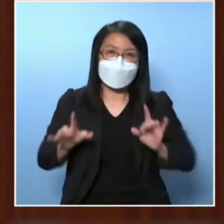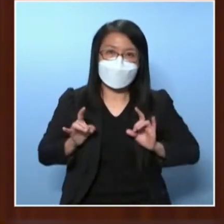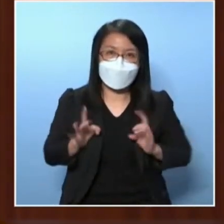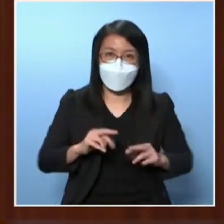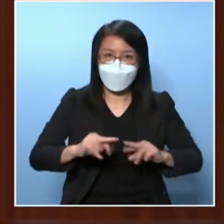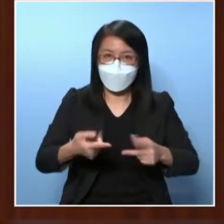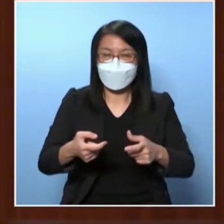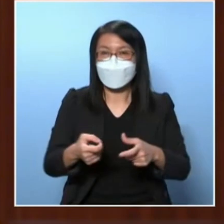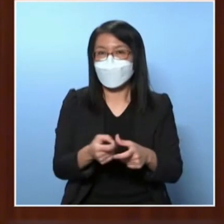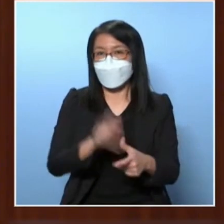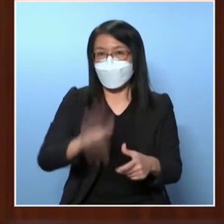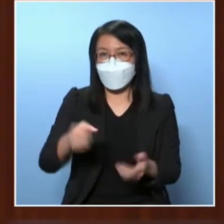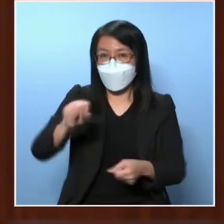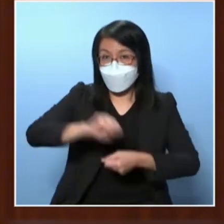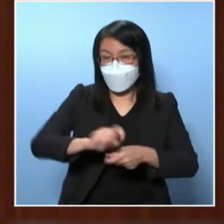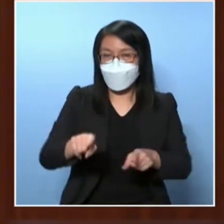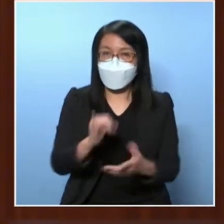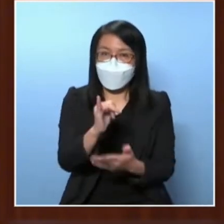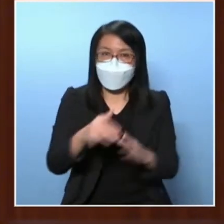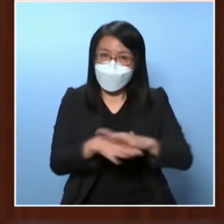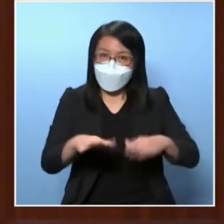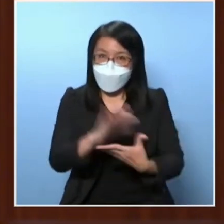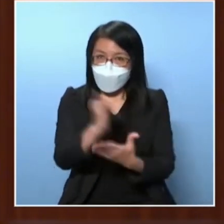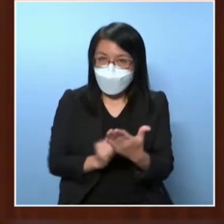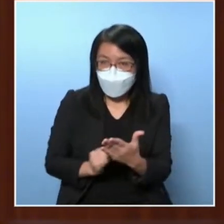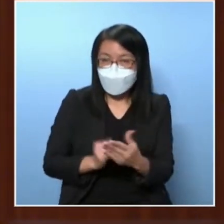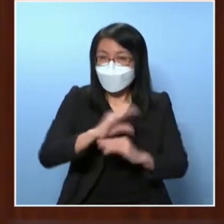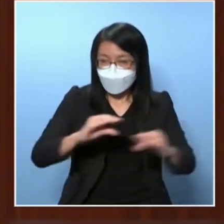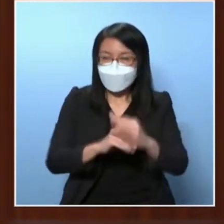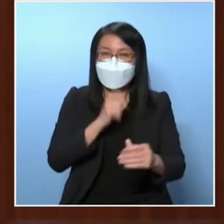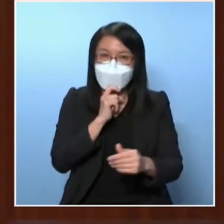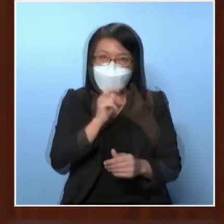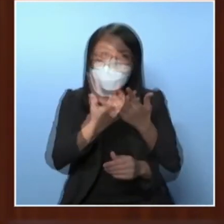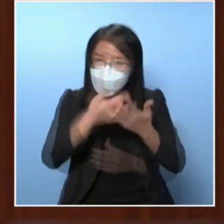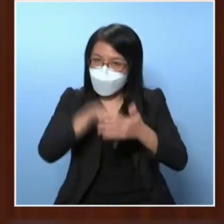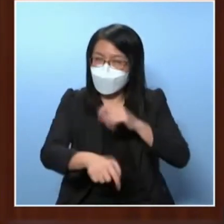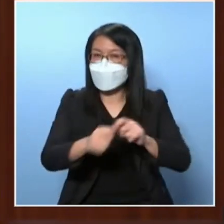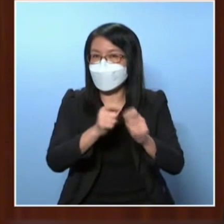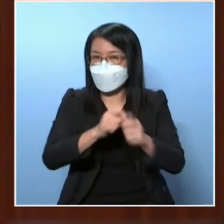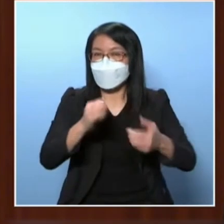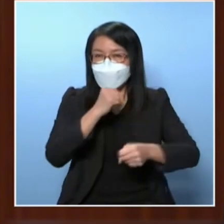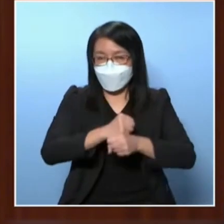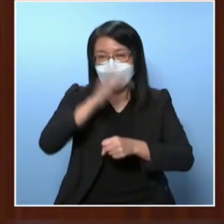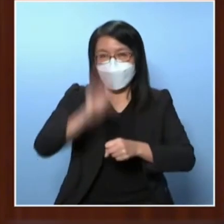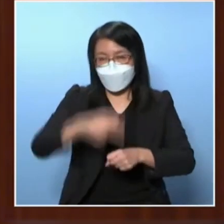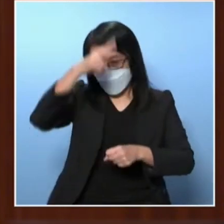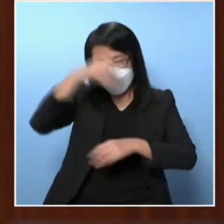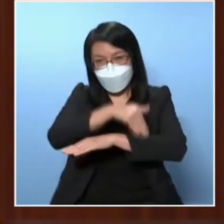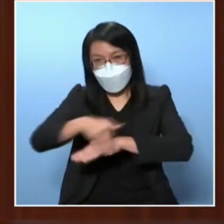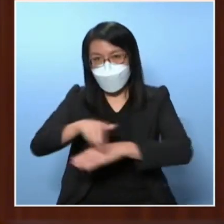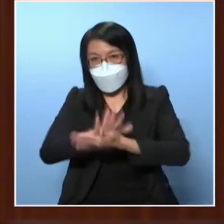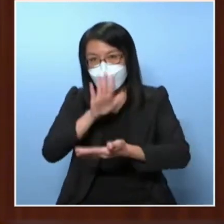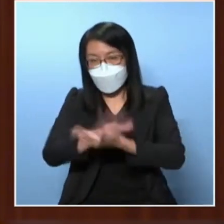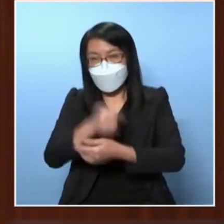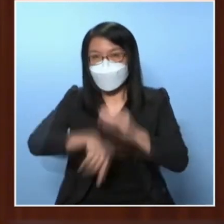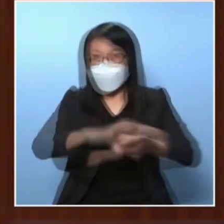展項目加入文化藝術設施，例如戲院等。政府亦計劃每年